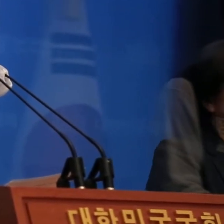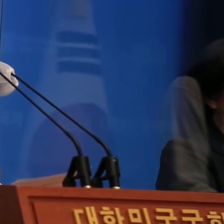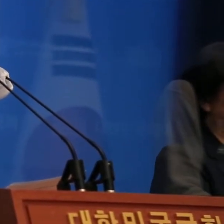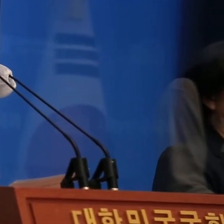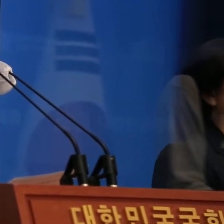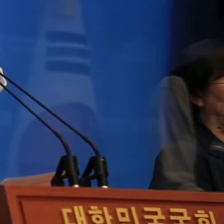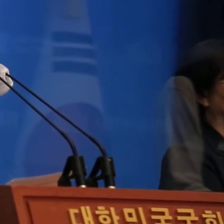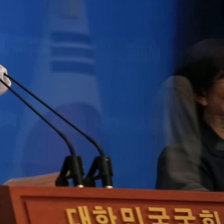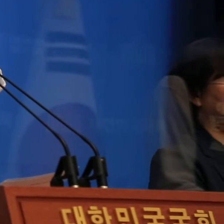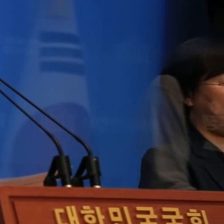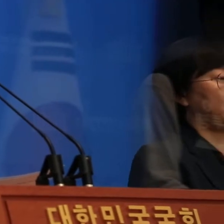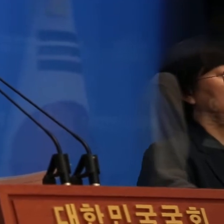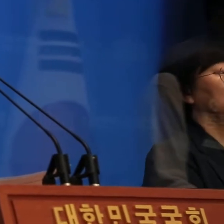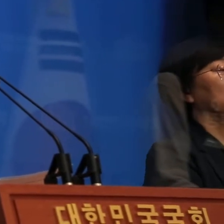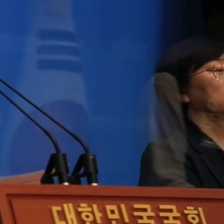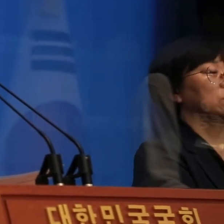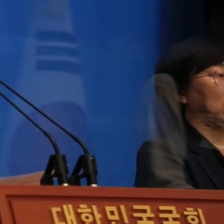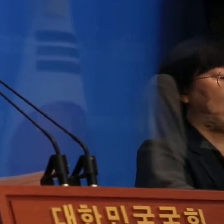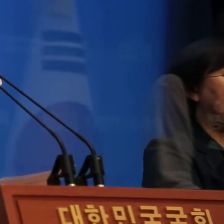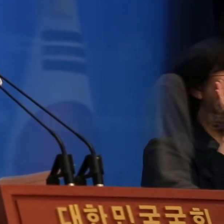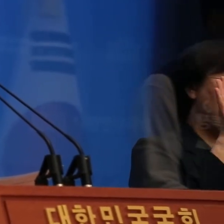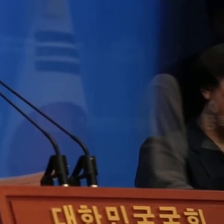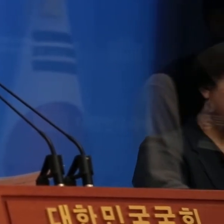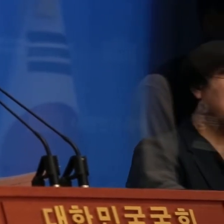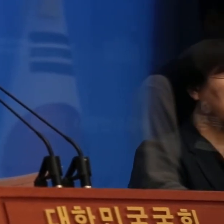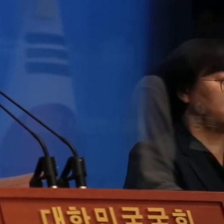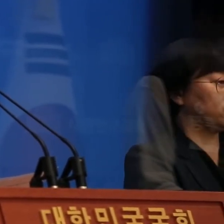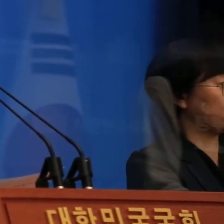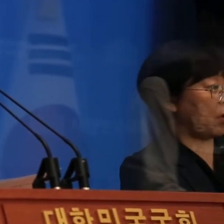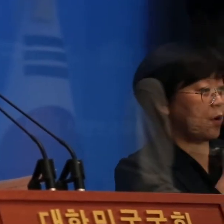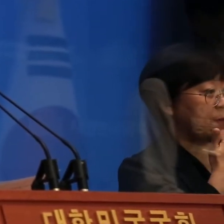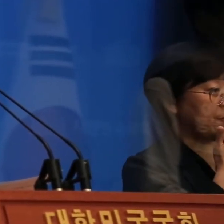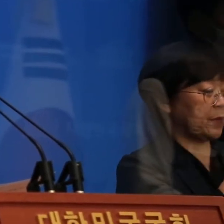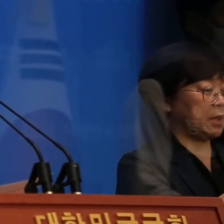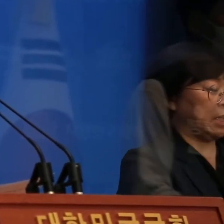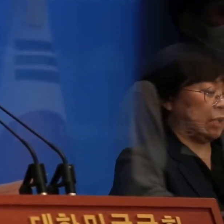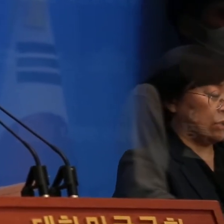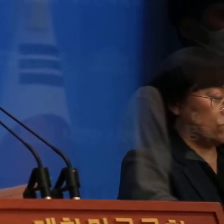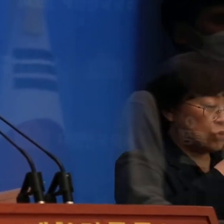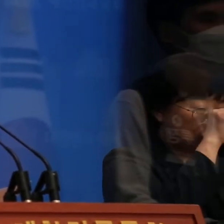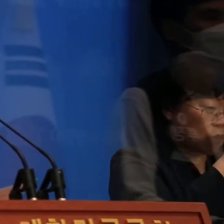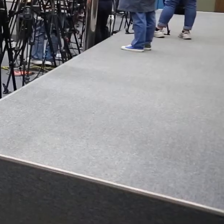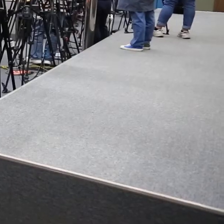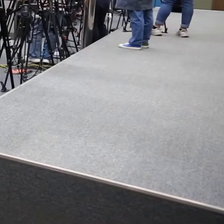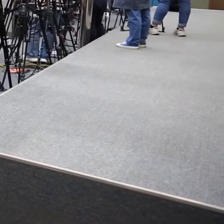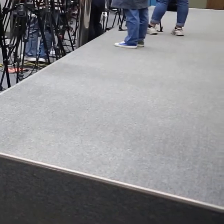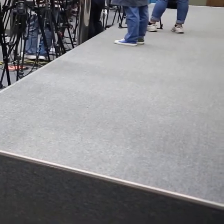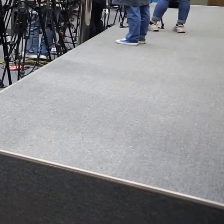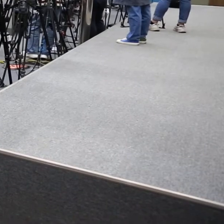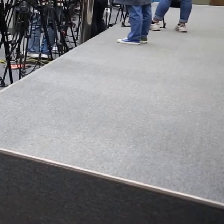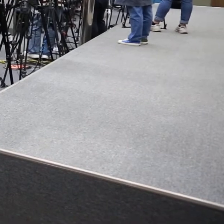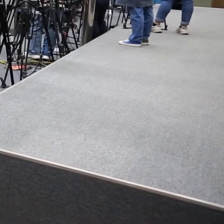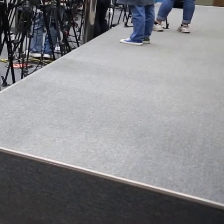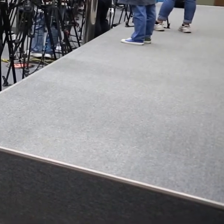발전소의 발전 노동자가 더는 죽어나가지 않는 정의로운 에너지 전환을 완성할 수 있습니다. 수없이